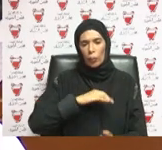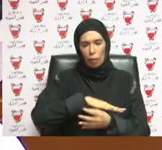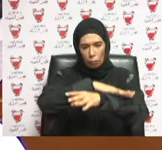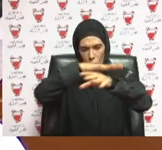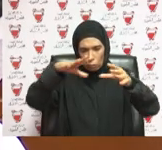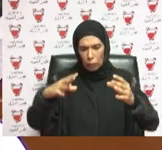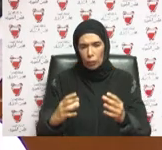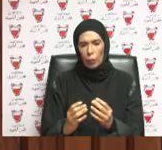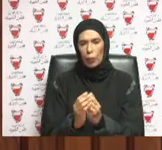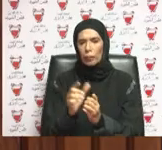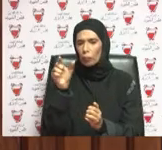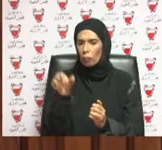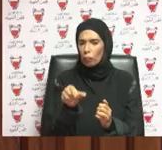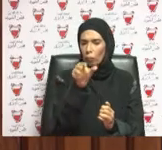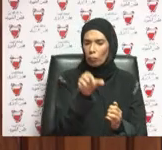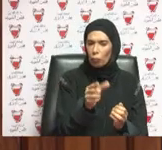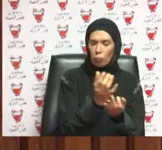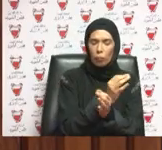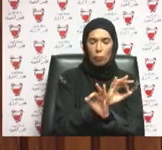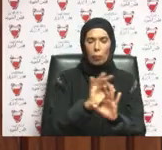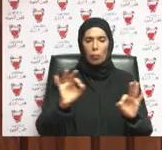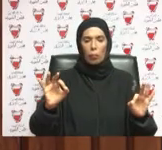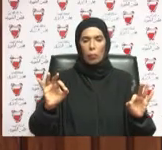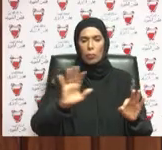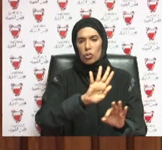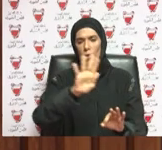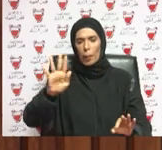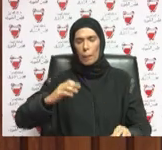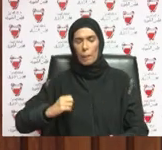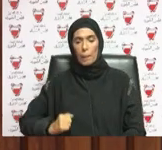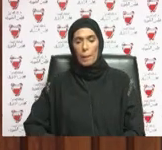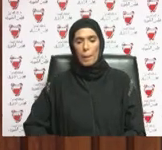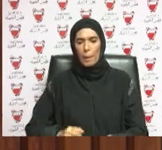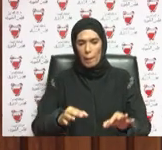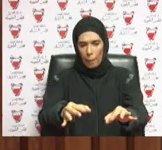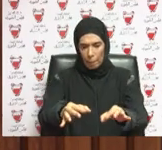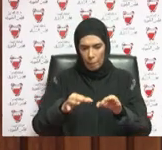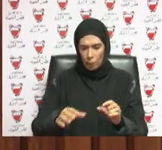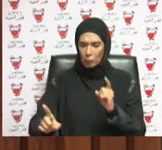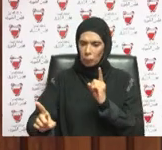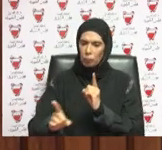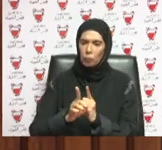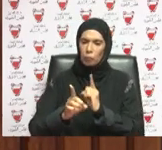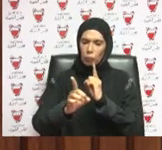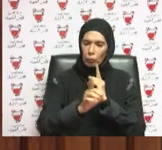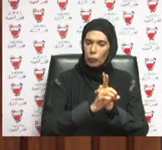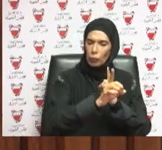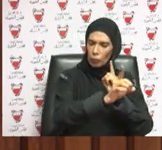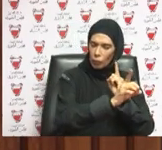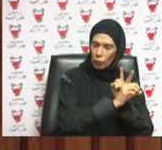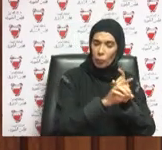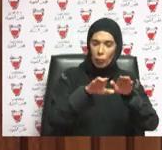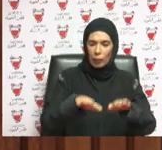لكل فئات وشرائح المجتمع البحريني، ويحرص على الالتقاء بهم عبر